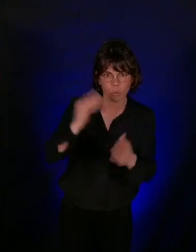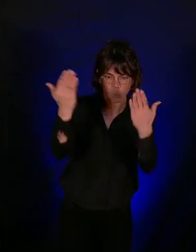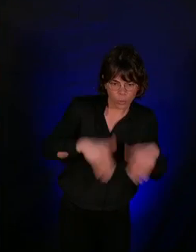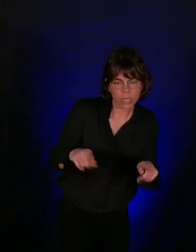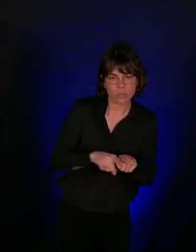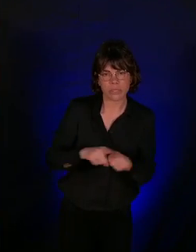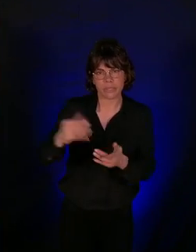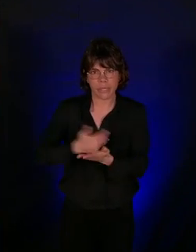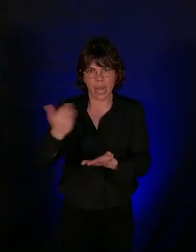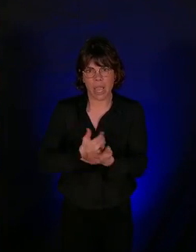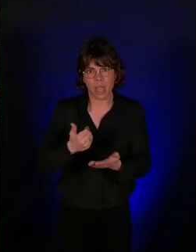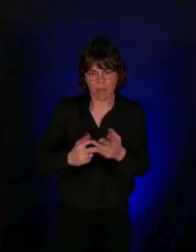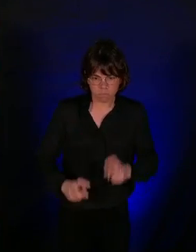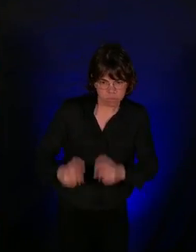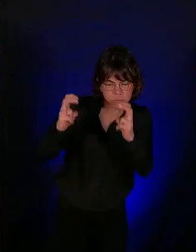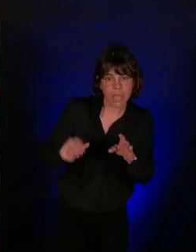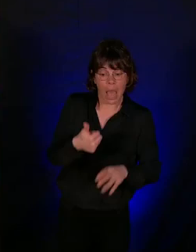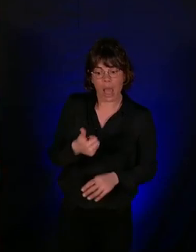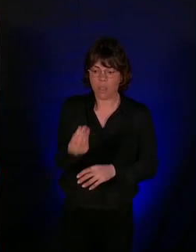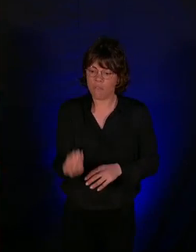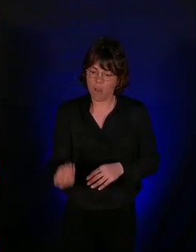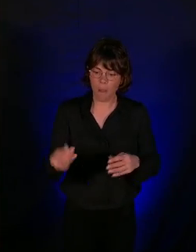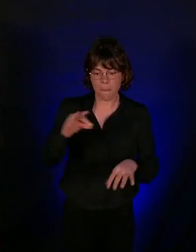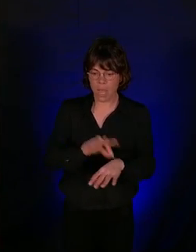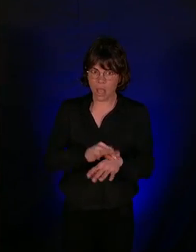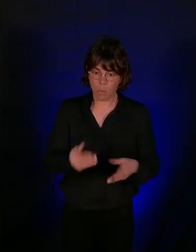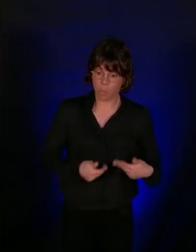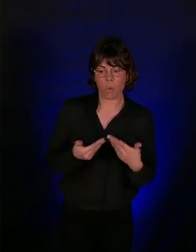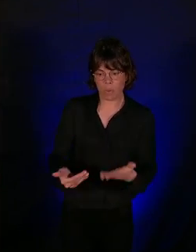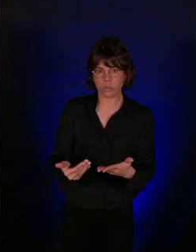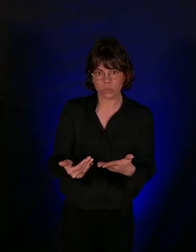€ et en plus une journée par enfant malade par an